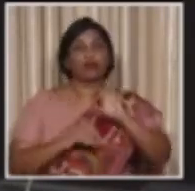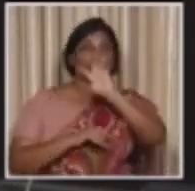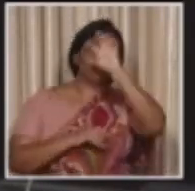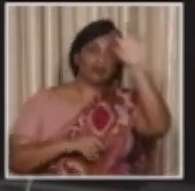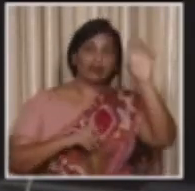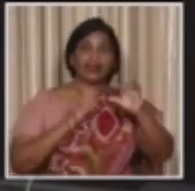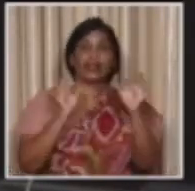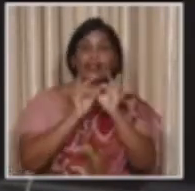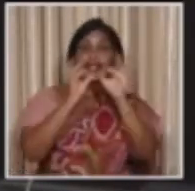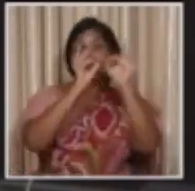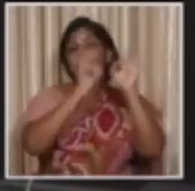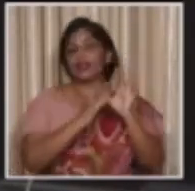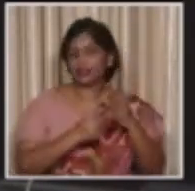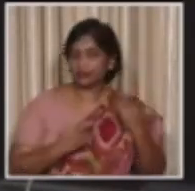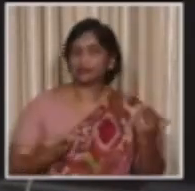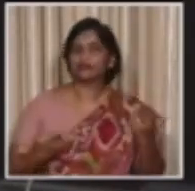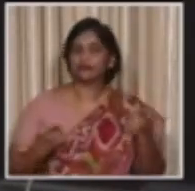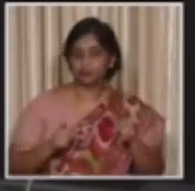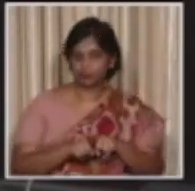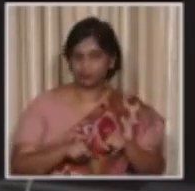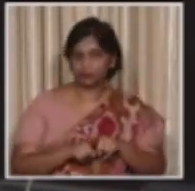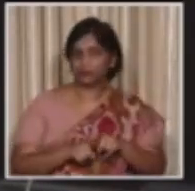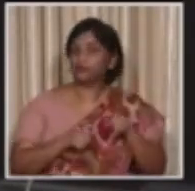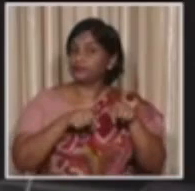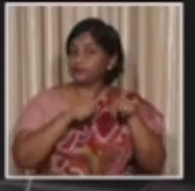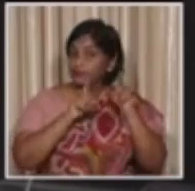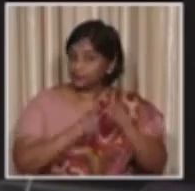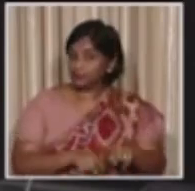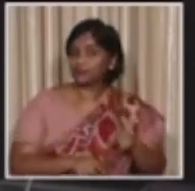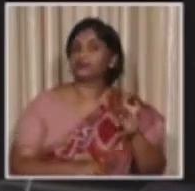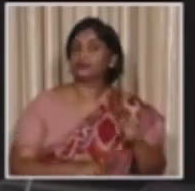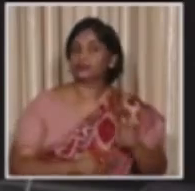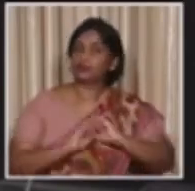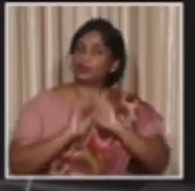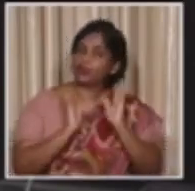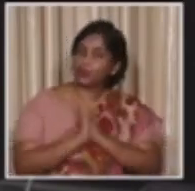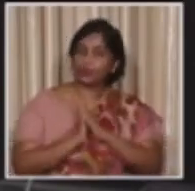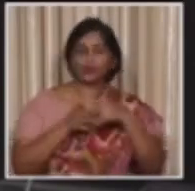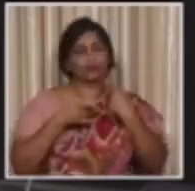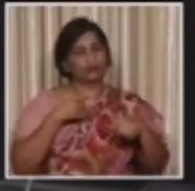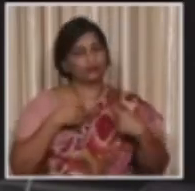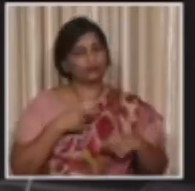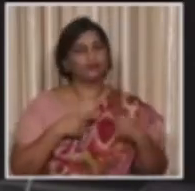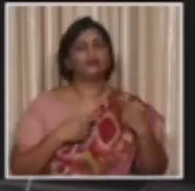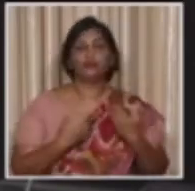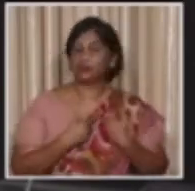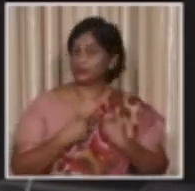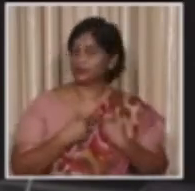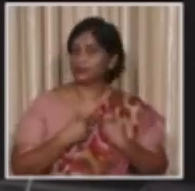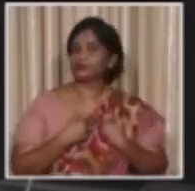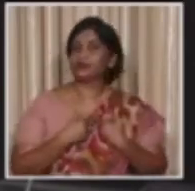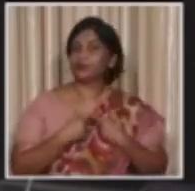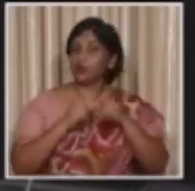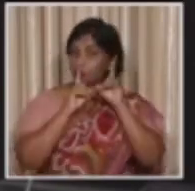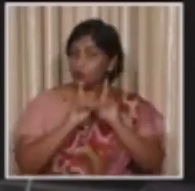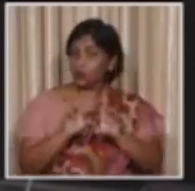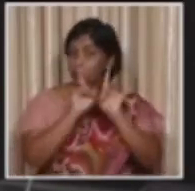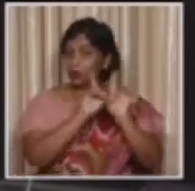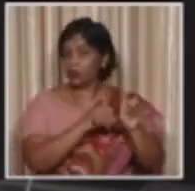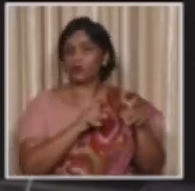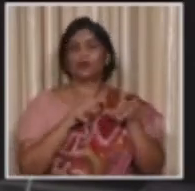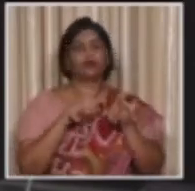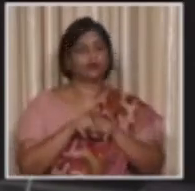ගිහිල්ලා කේලම් කිය කී ඉන්නේ. එතකොට මේ හැම ක්ෂේත්‍රයක්ම අපි ඒ ඒ